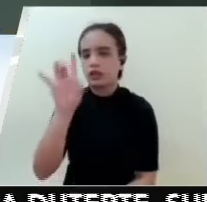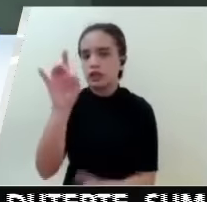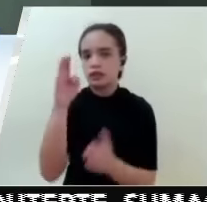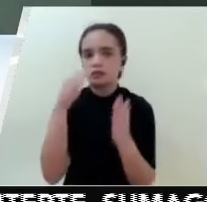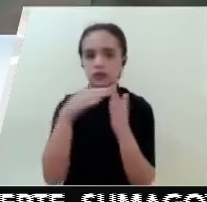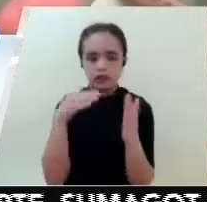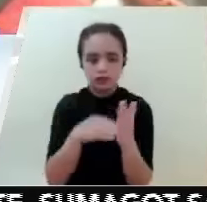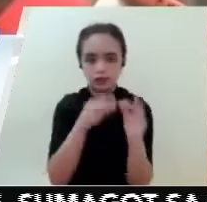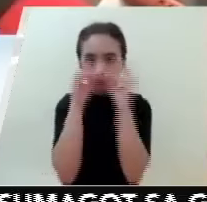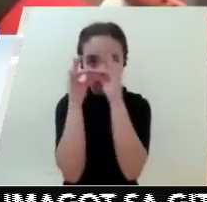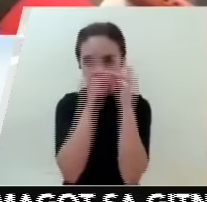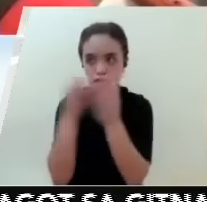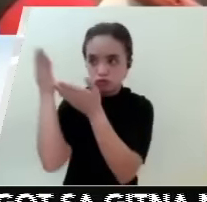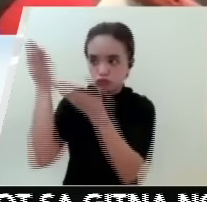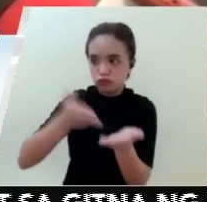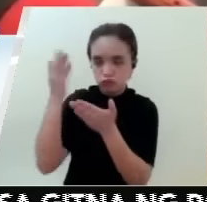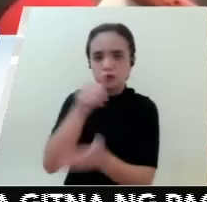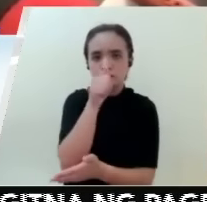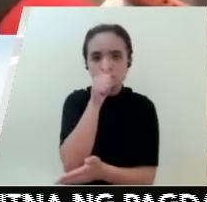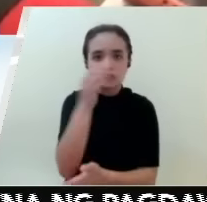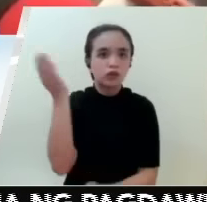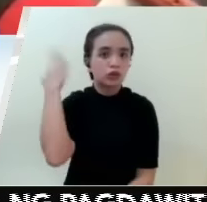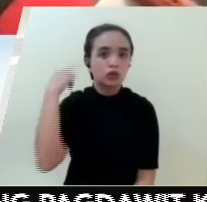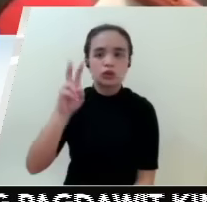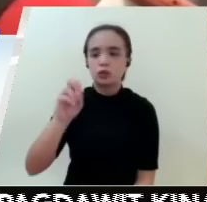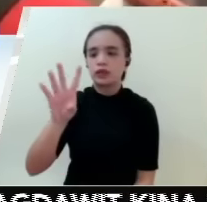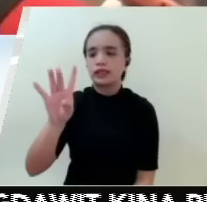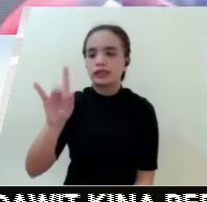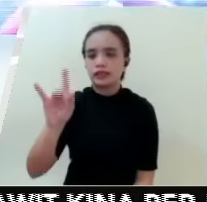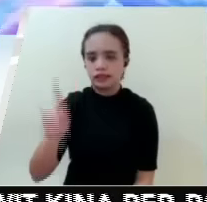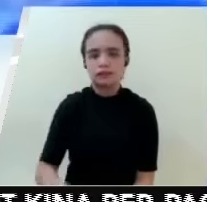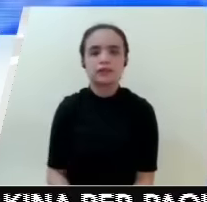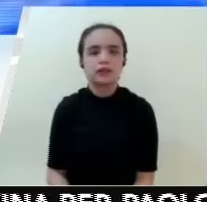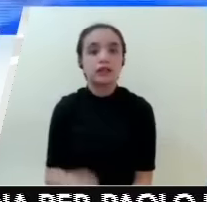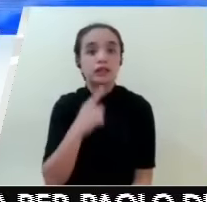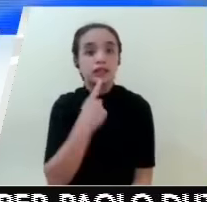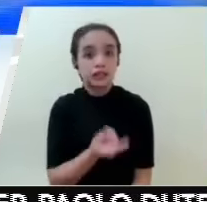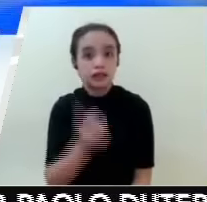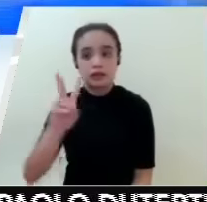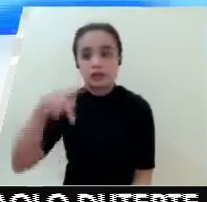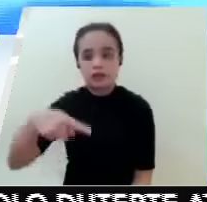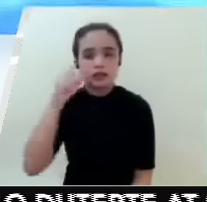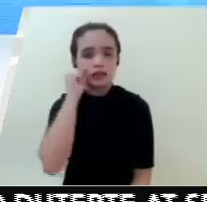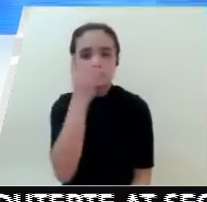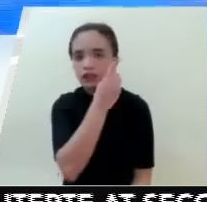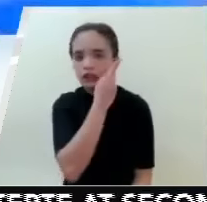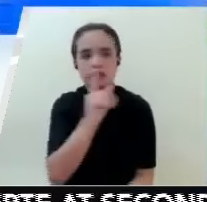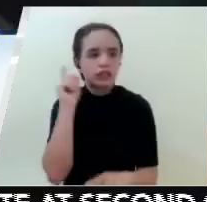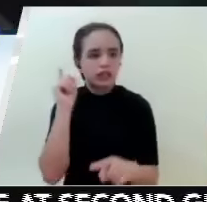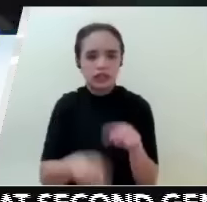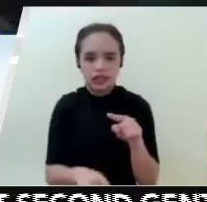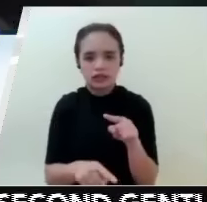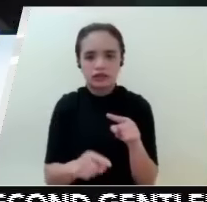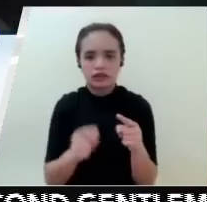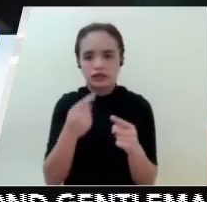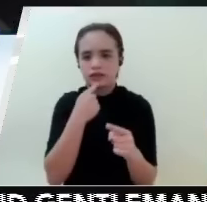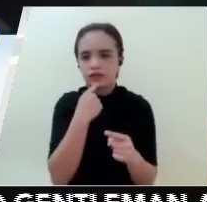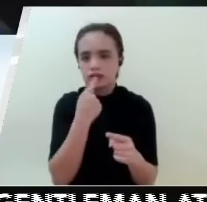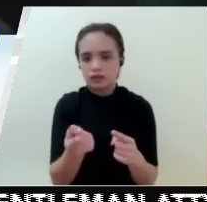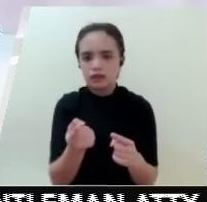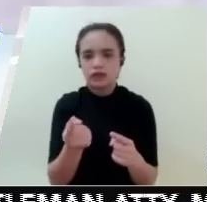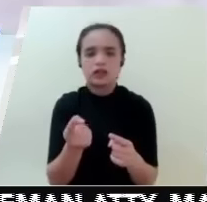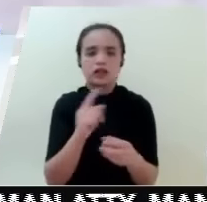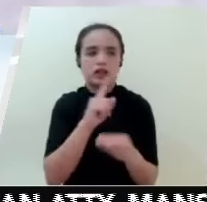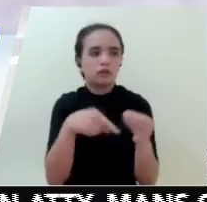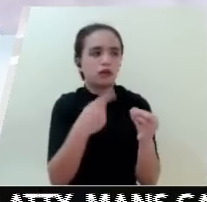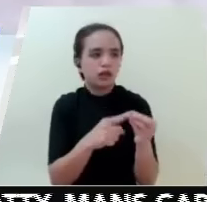noong 2018. Sabi ni Vice President Sara Duterte, hindi raw siya makakapagbigay ng pahayag sa ngalan ng kapatid at hinayaan